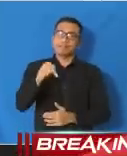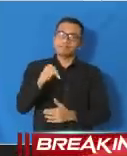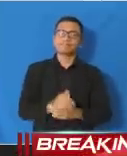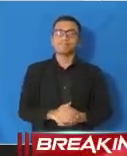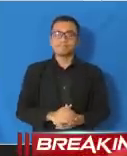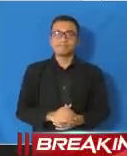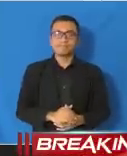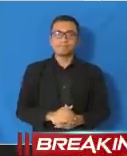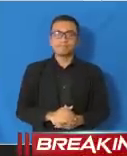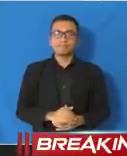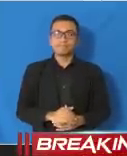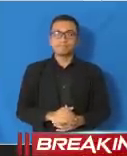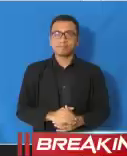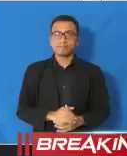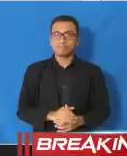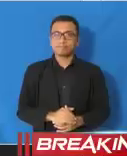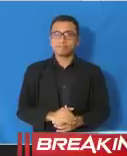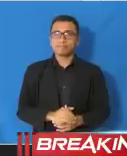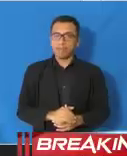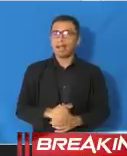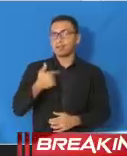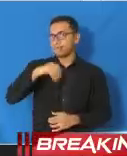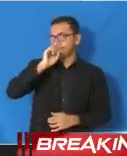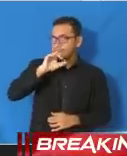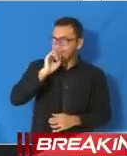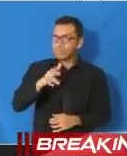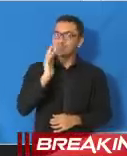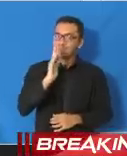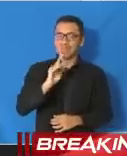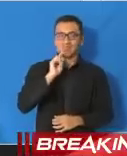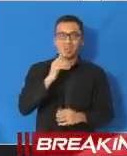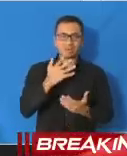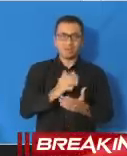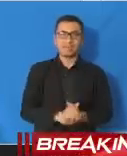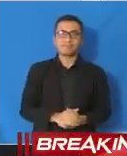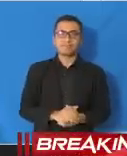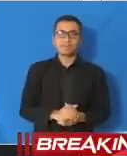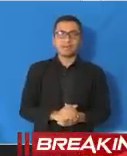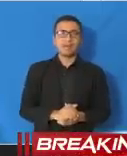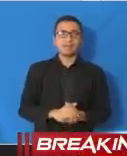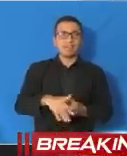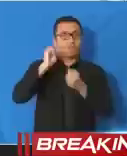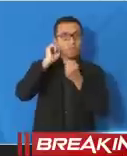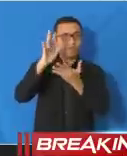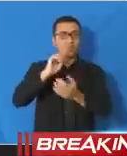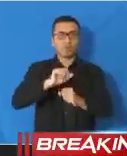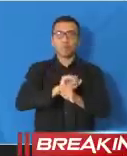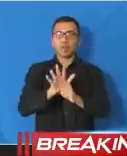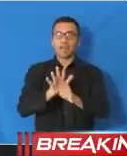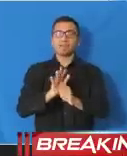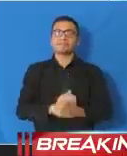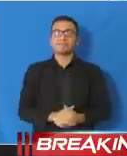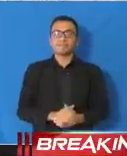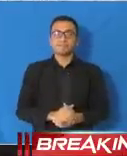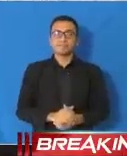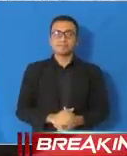hai saudara sekalian ini yang perlu saya sampaikan di dalam kaitan dengan beberapa informasi sekali lagi